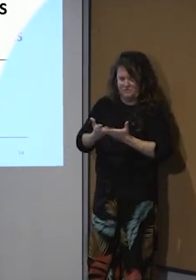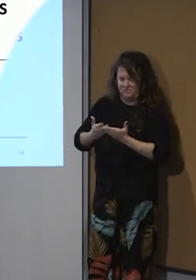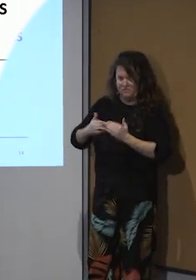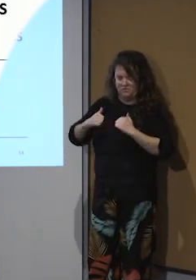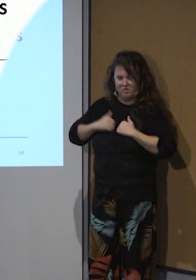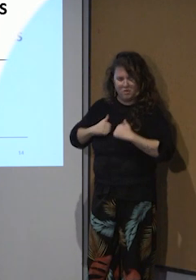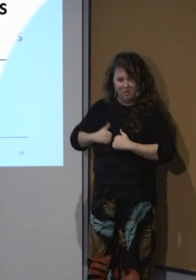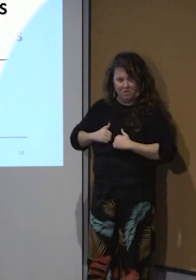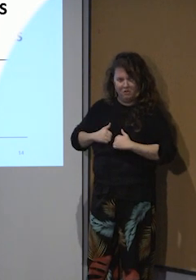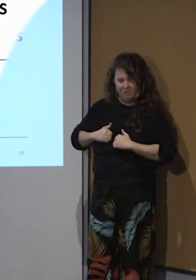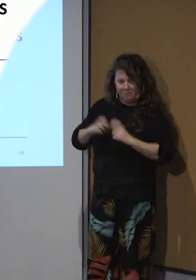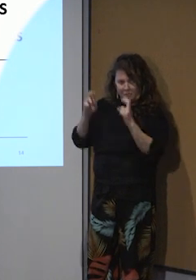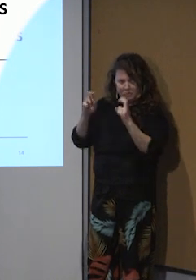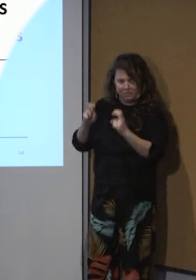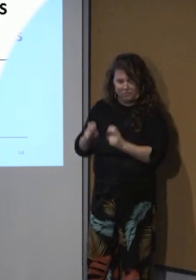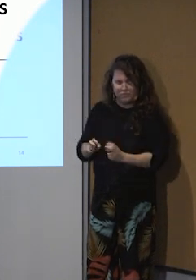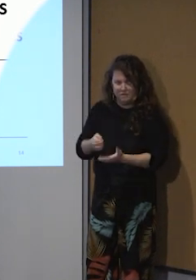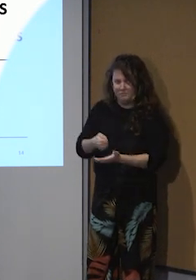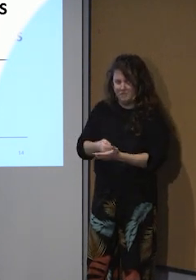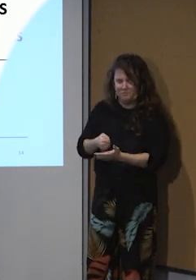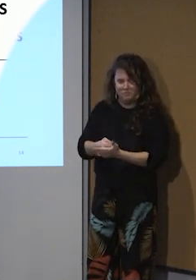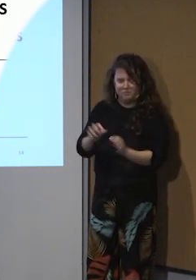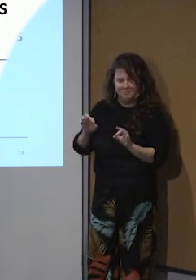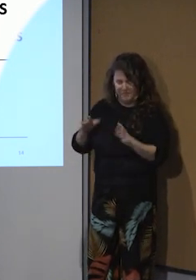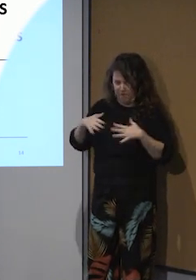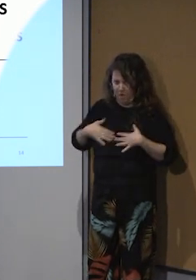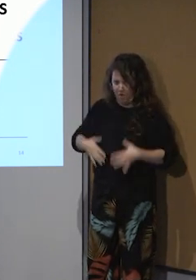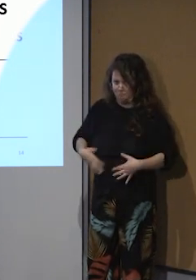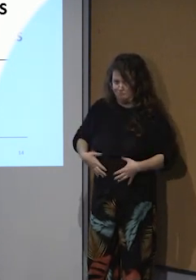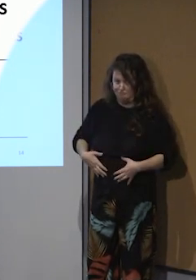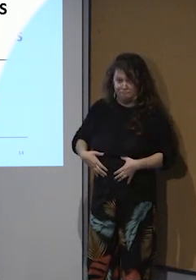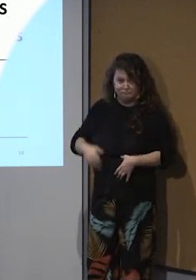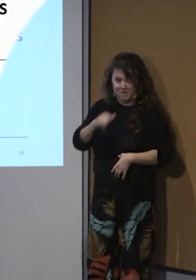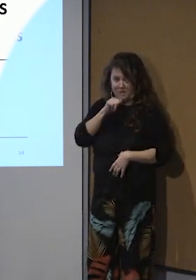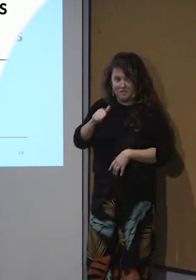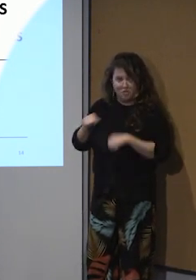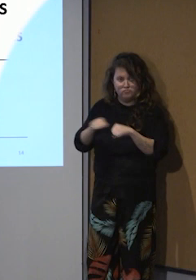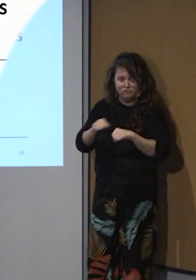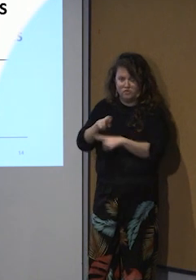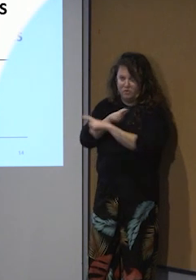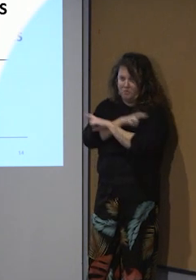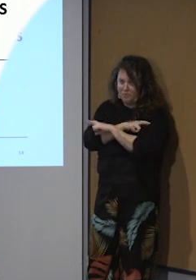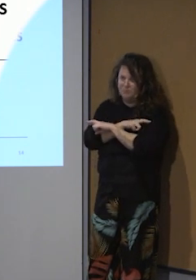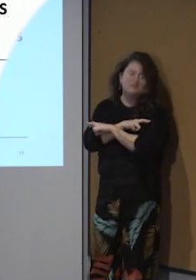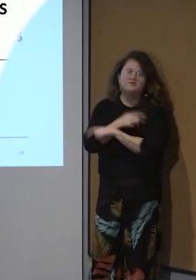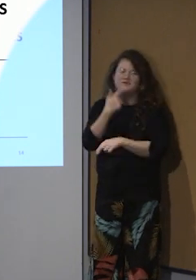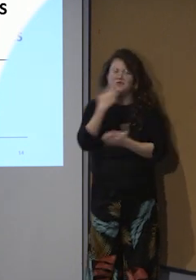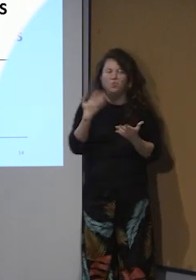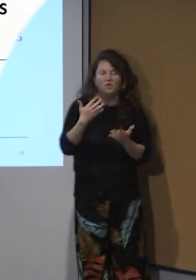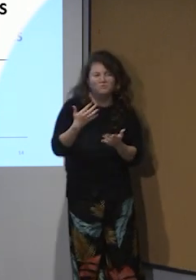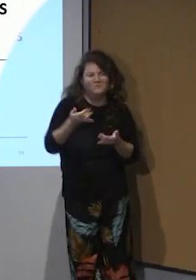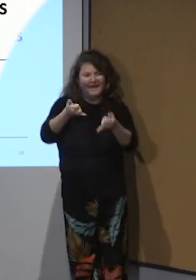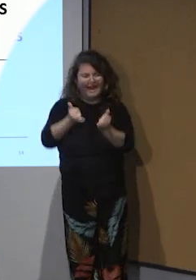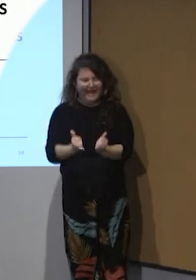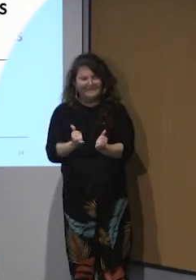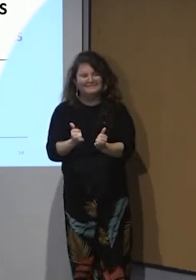énergétique est proche du métabolisme de repos. C'est-à-dire, si on reste assis plus de 3 heures par jour, il y